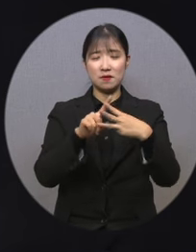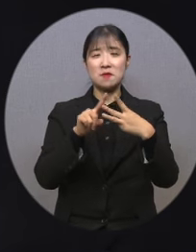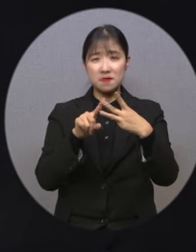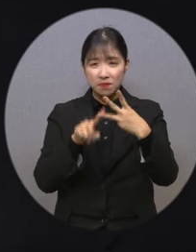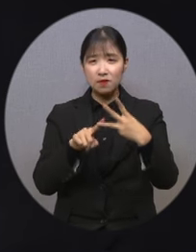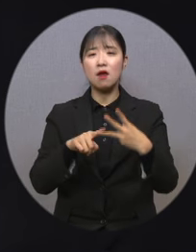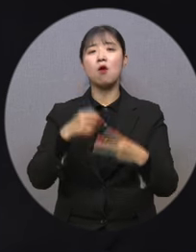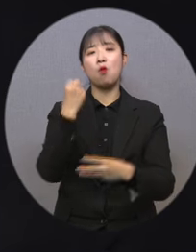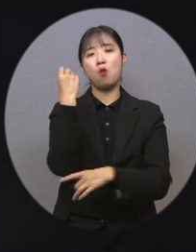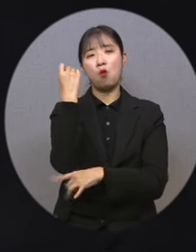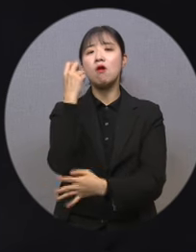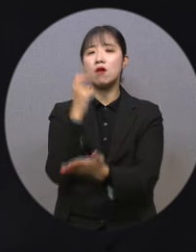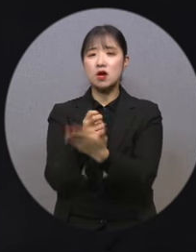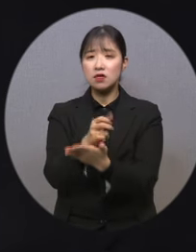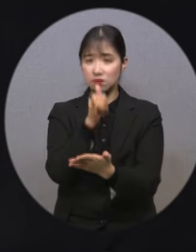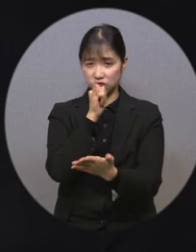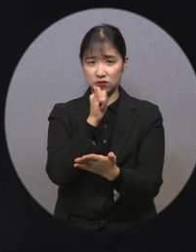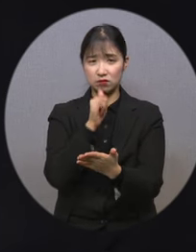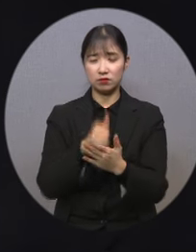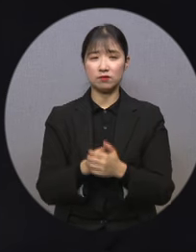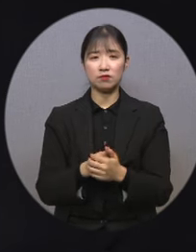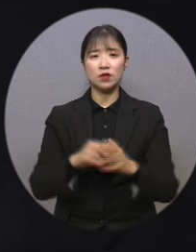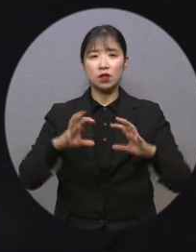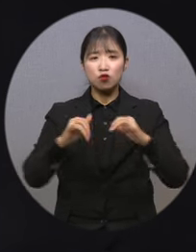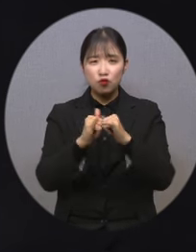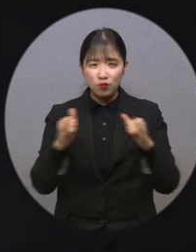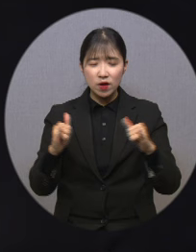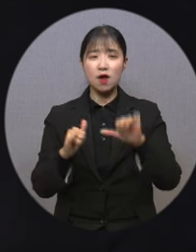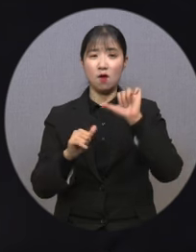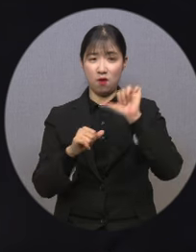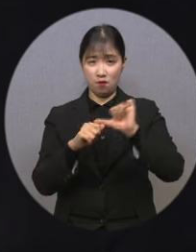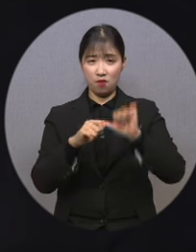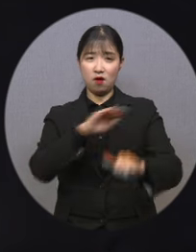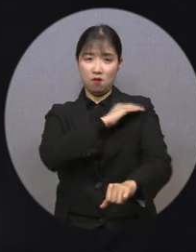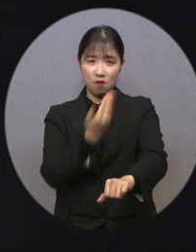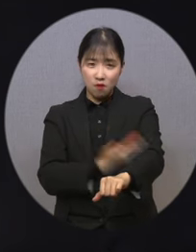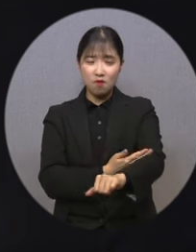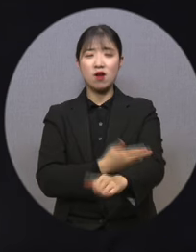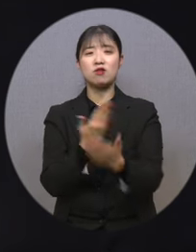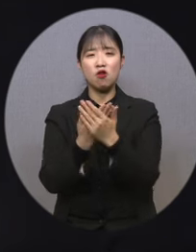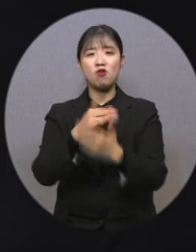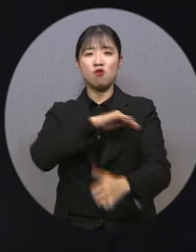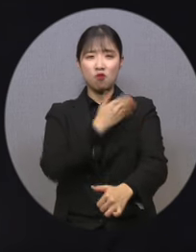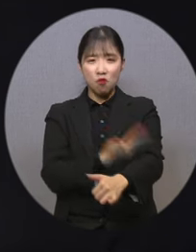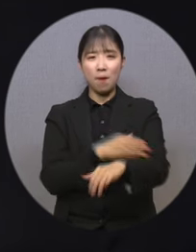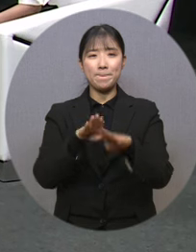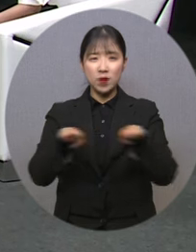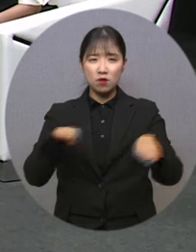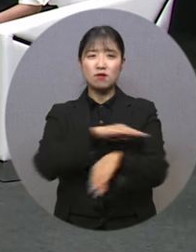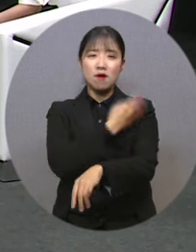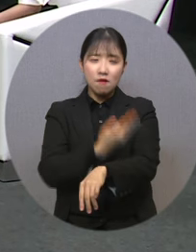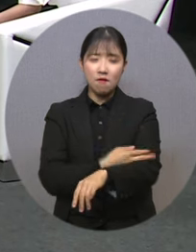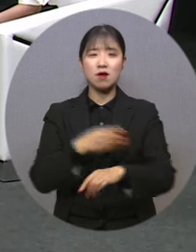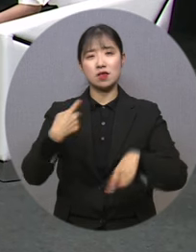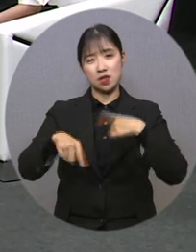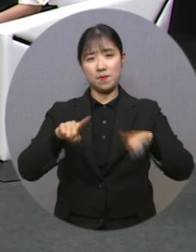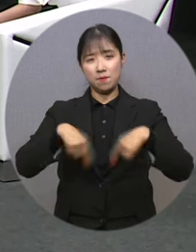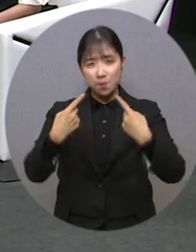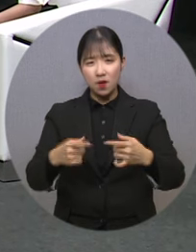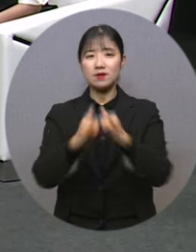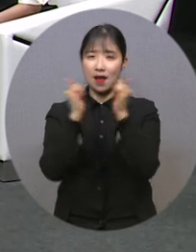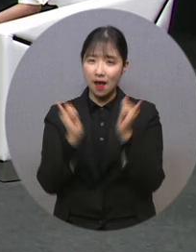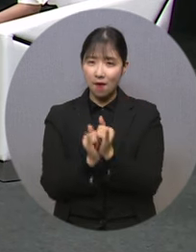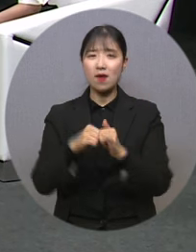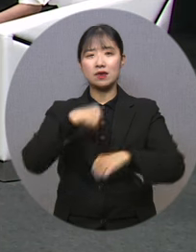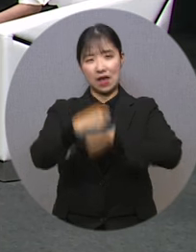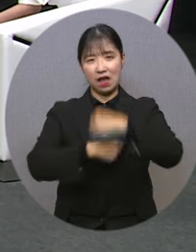공평의 원칙이 있습니다. 국민의 5대 권리에 청구권, 평등권, 참정권, 사회권, 자유권이 있어요. 거기도